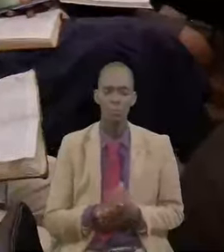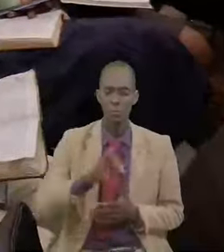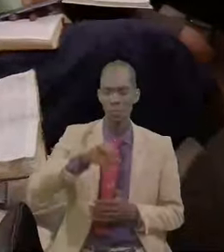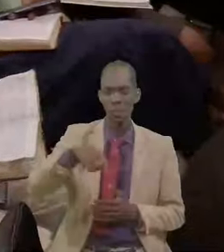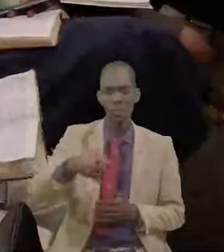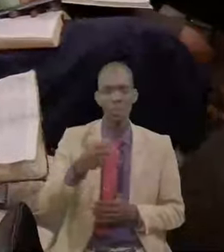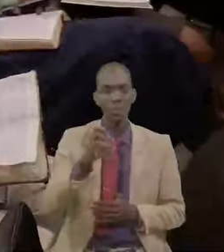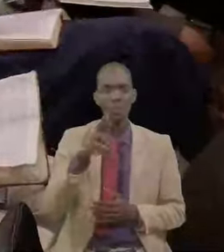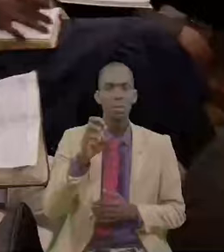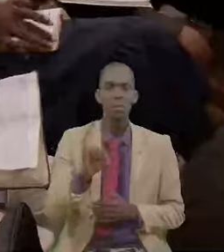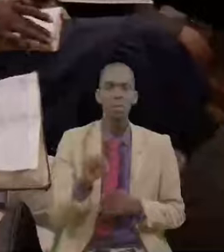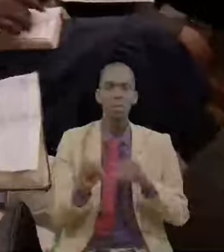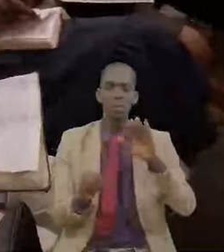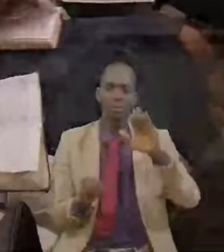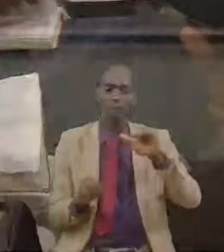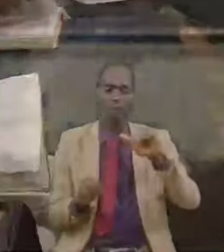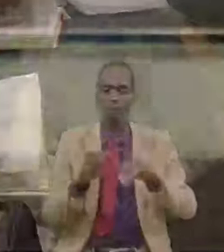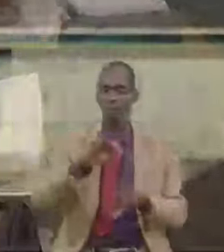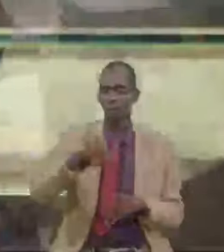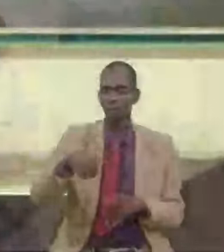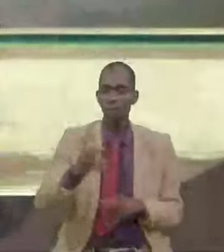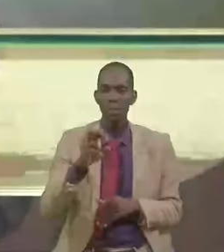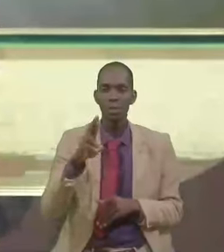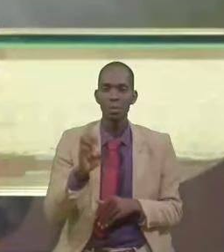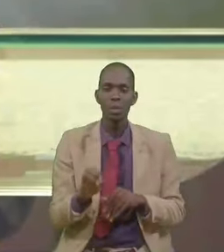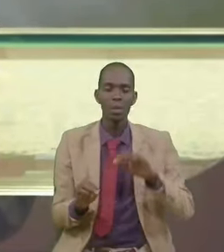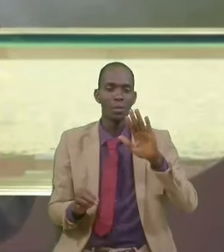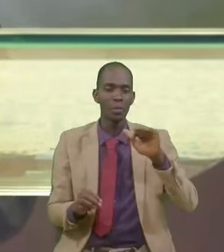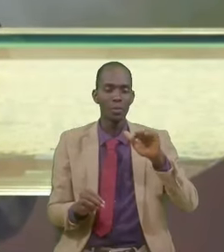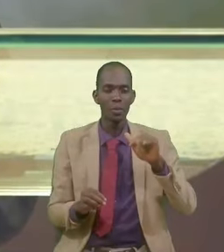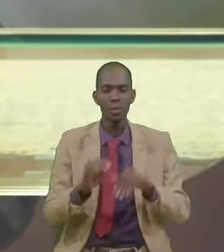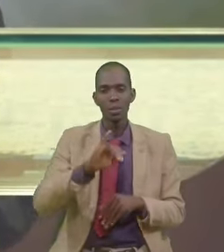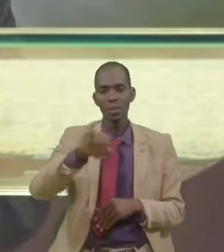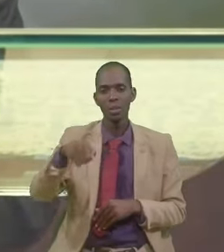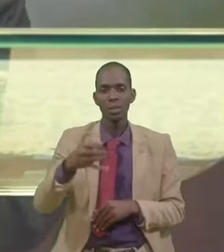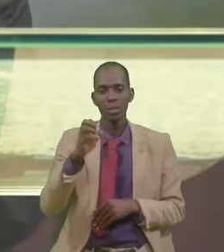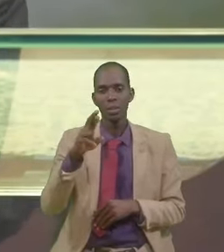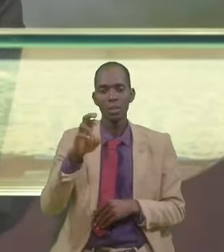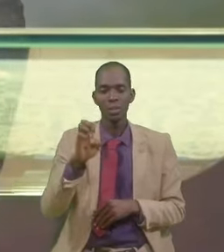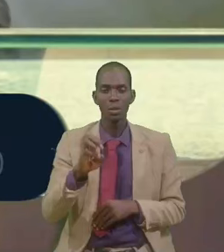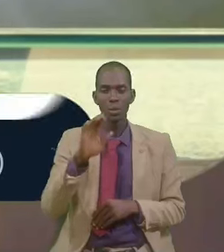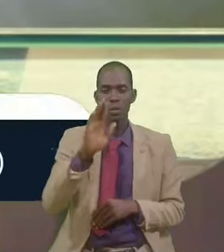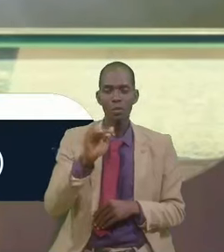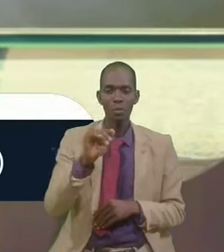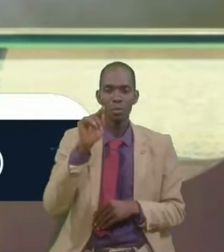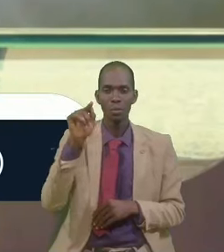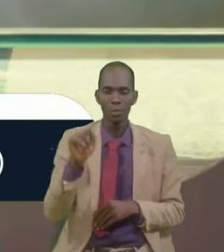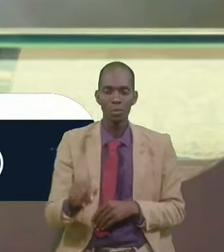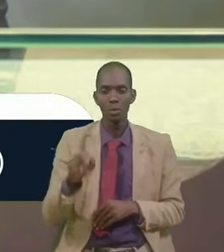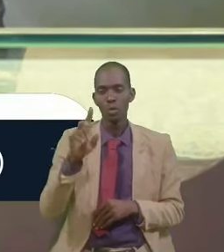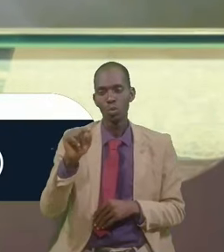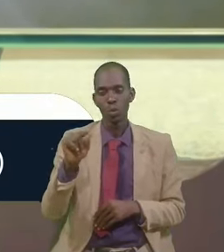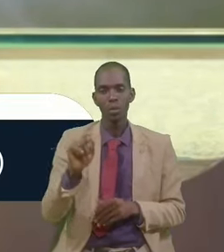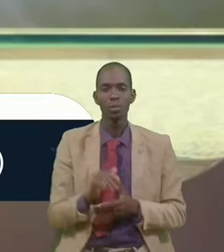Jérémie chapitre 15. Jérémie 15. Jérémie chapitre 15. Je lis le verset